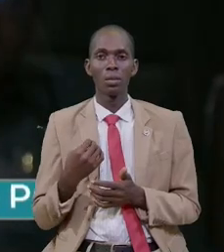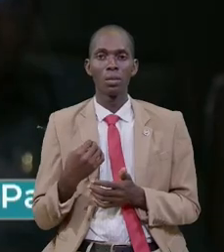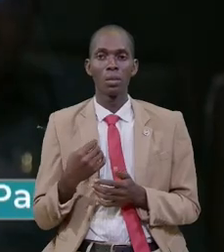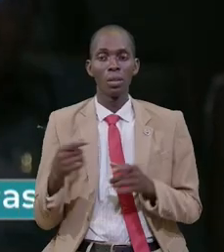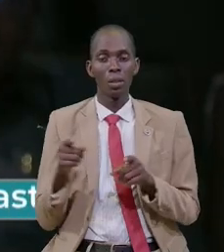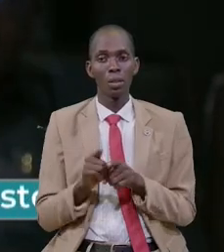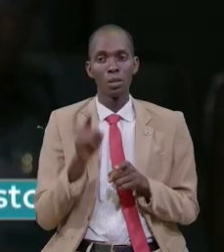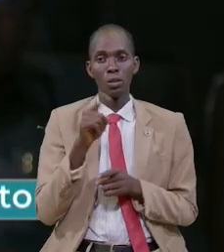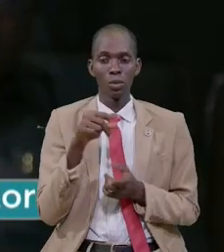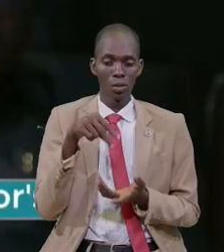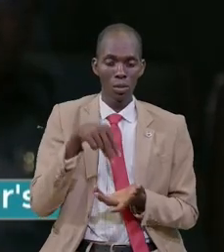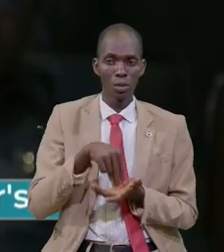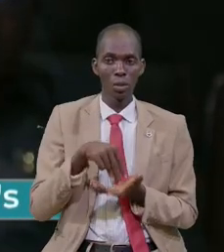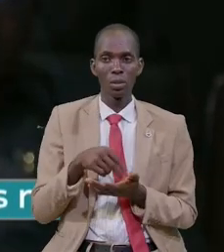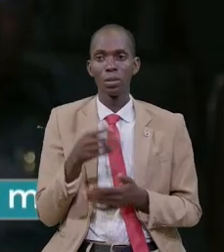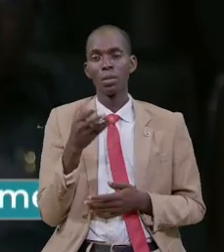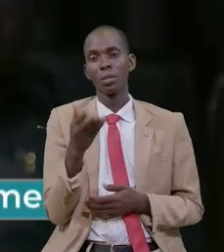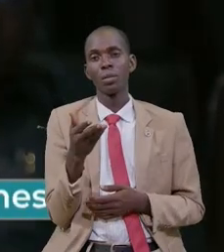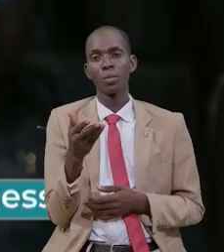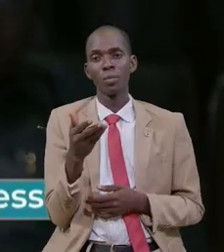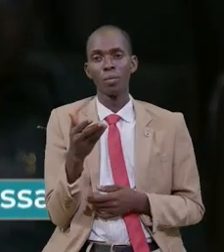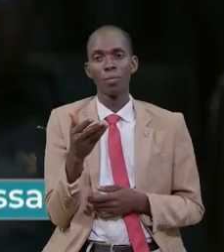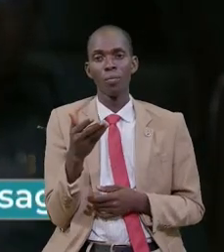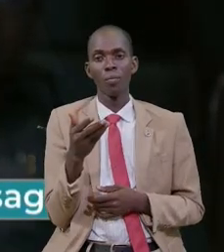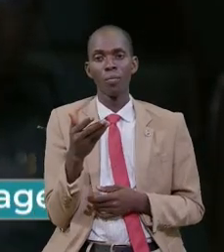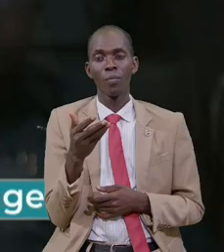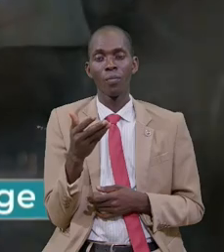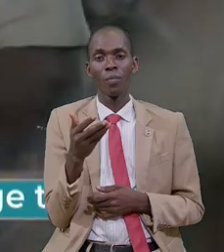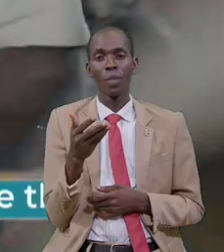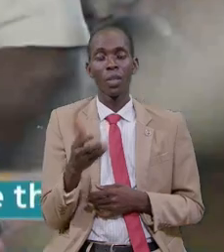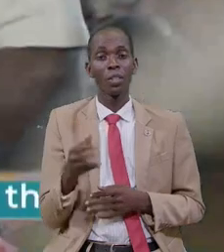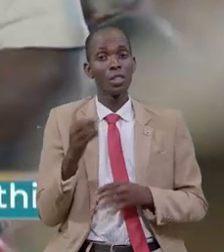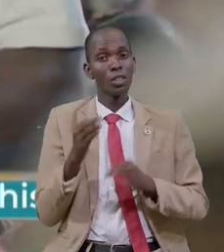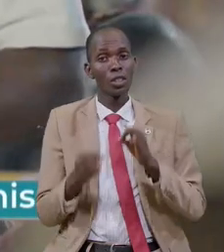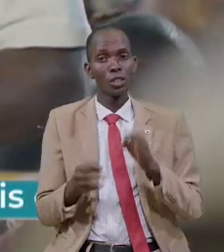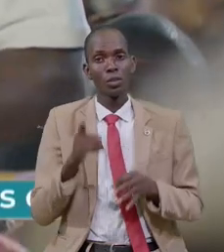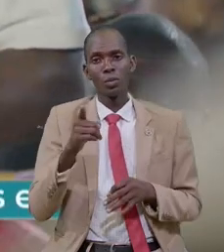Chers conseillers, s'il vous plaît, rapprochez-vous de ceux-là qui ont levé la main